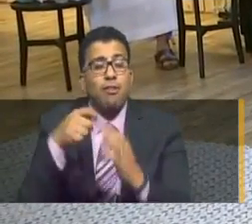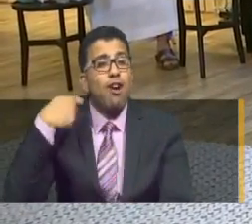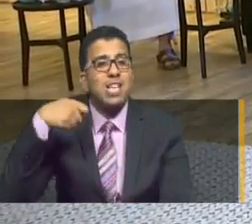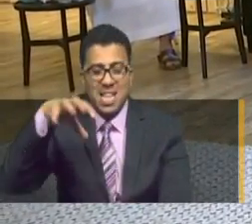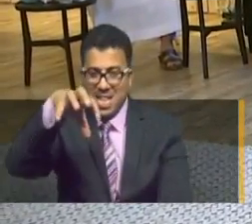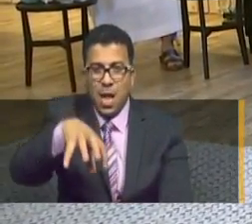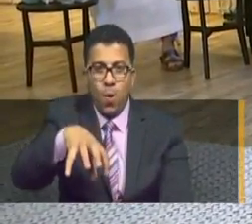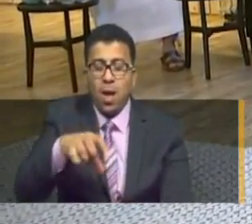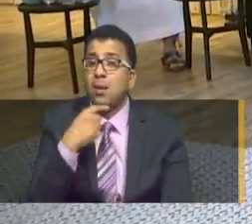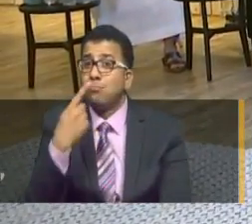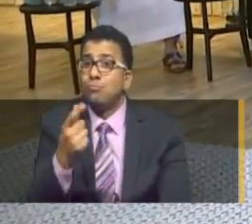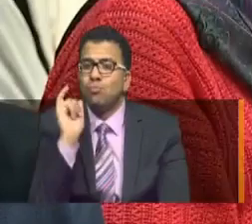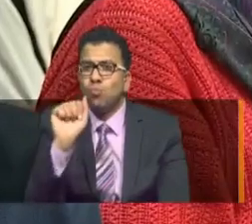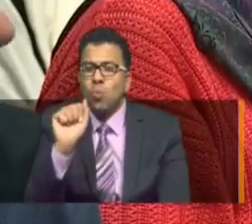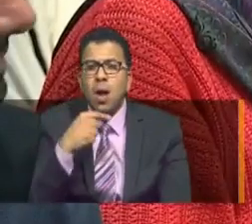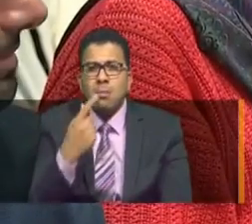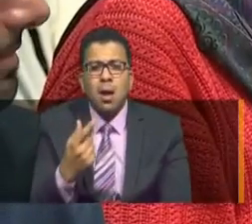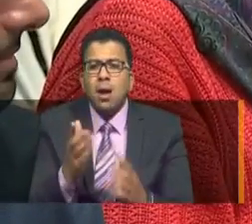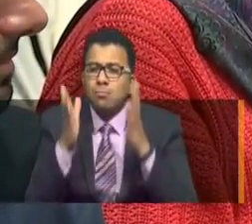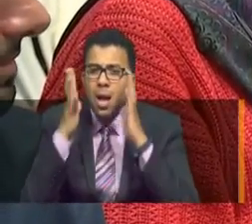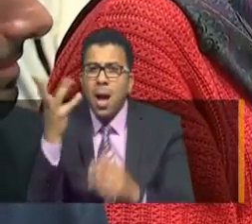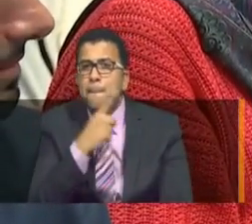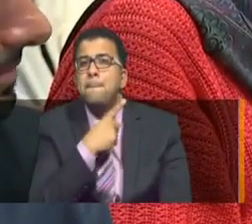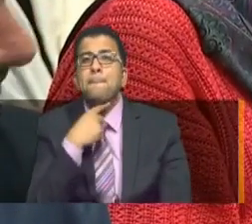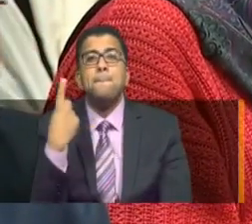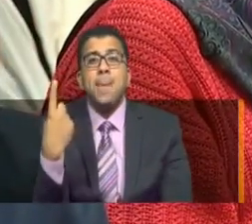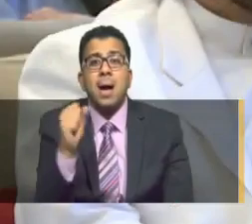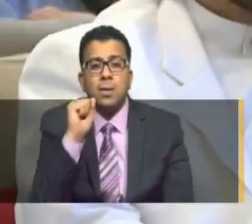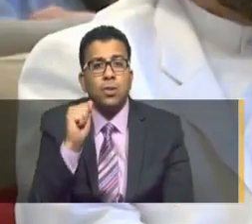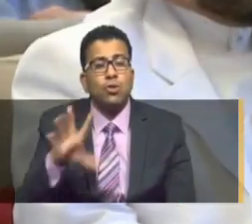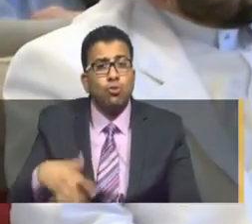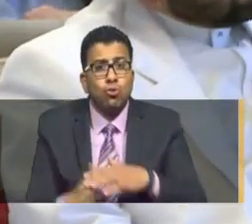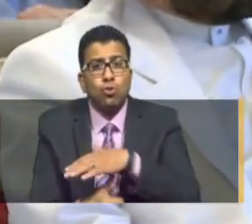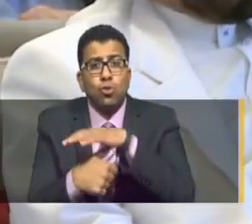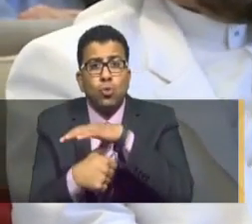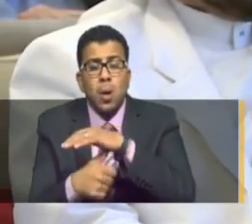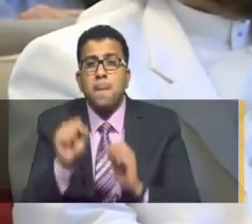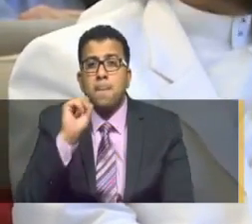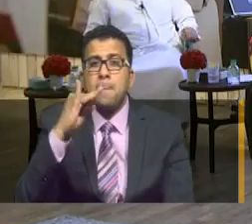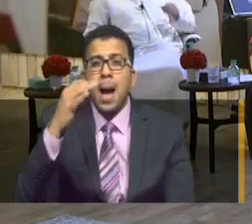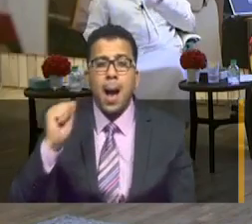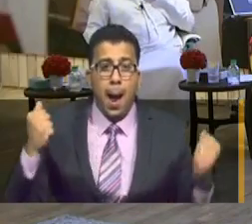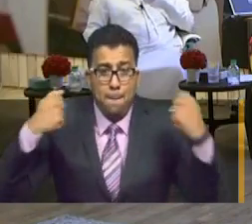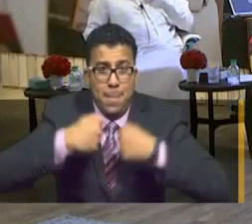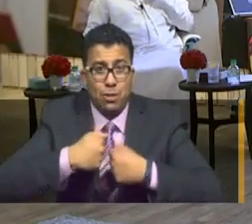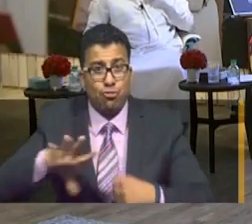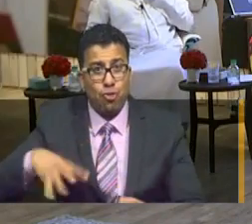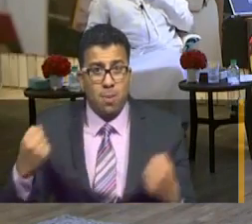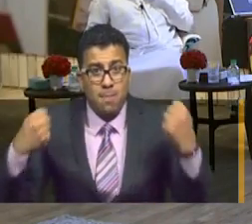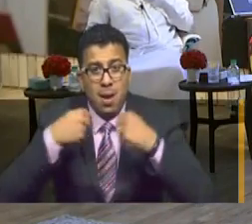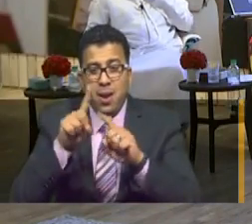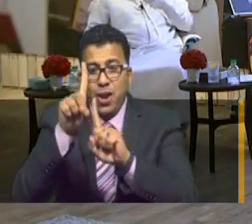الدولة، وفي ضوء مخرجات خلوة المئة التي دعا إليها صاحب السمو الشيخ محمد بن راشد آل مكتوم